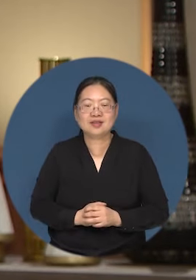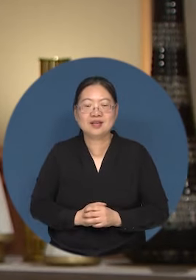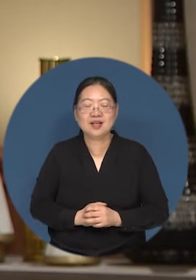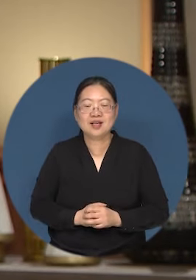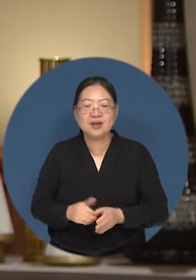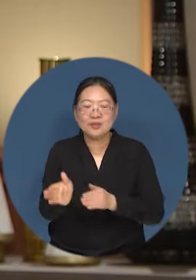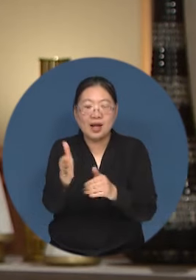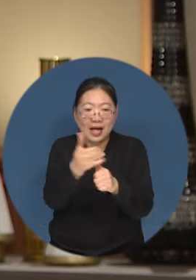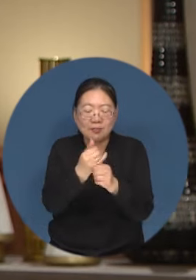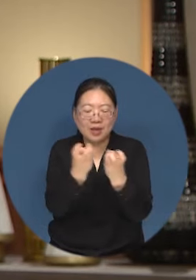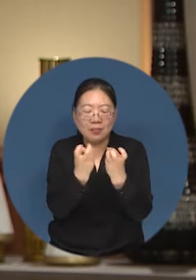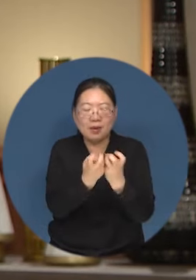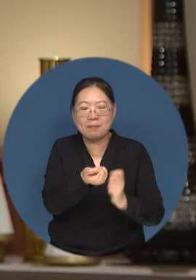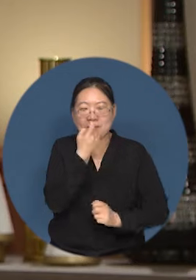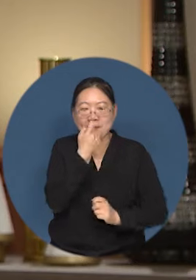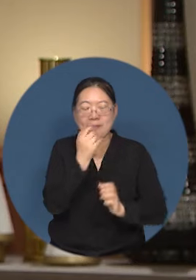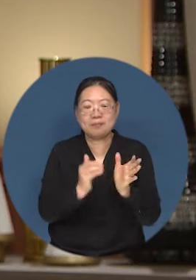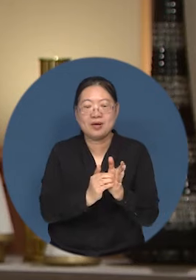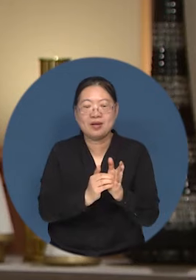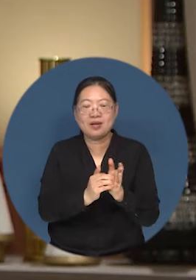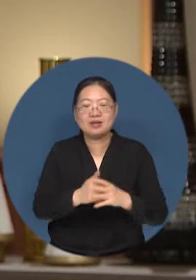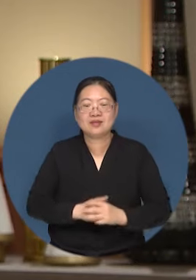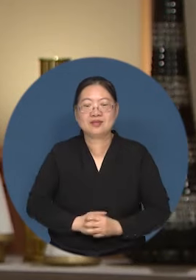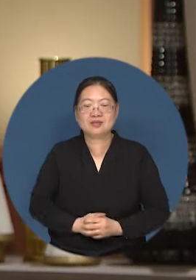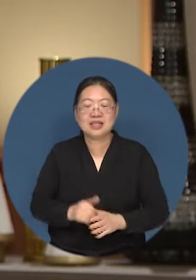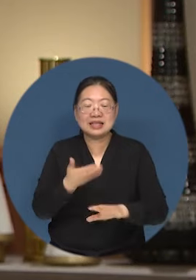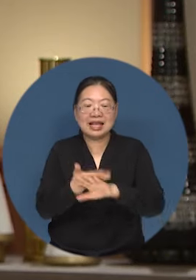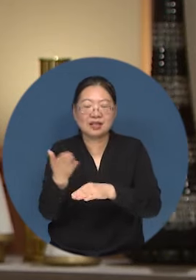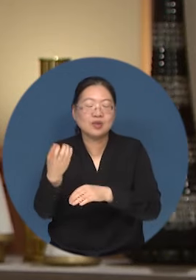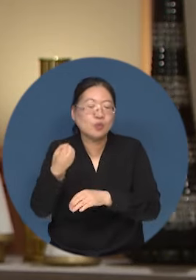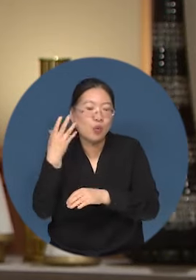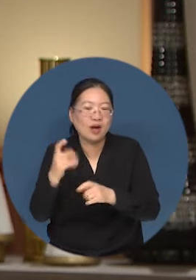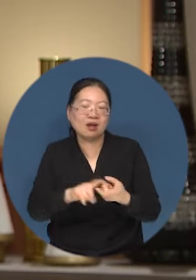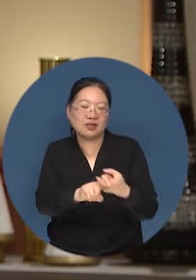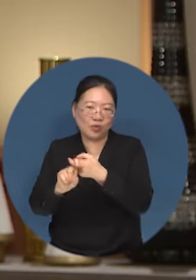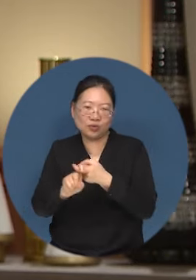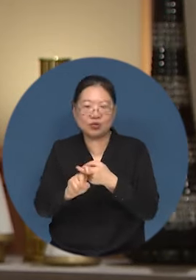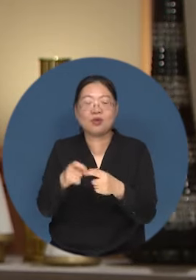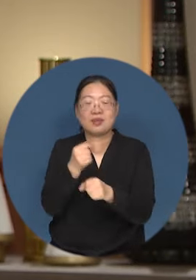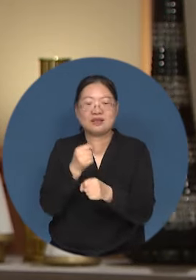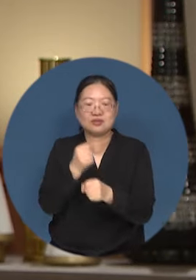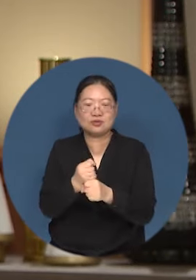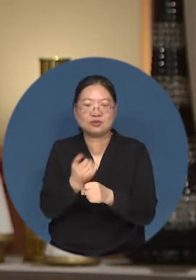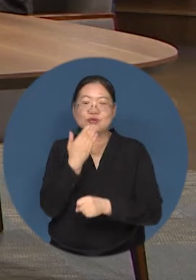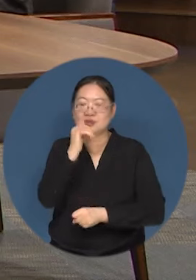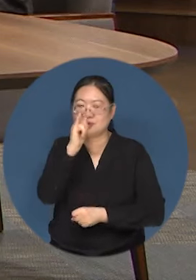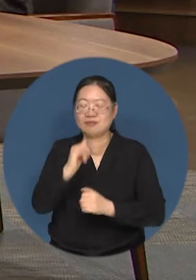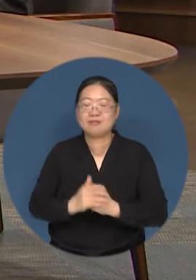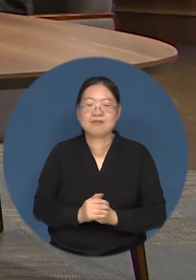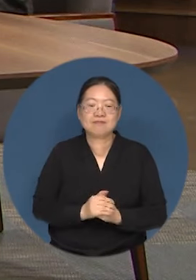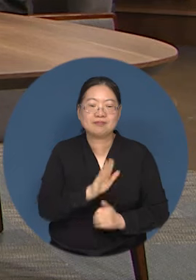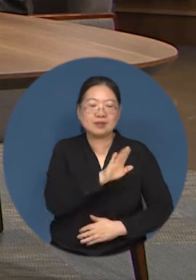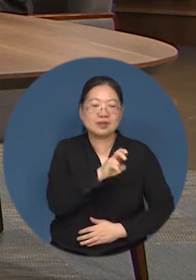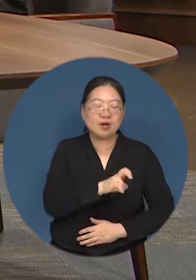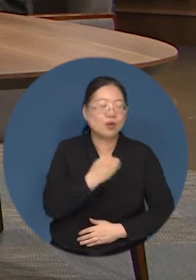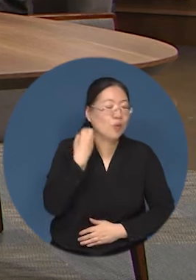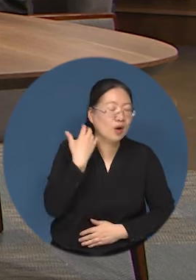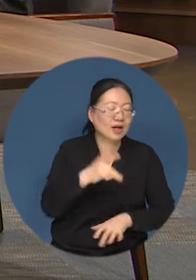배우고 그리고 다른 개체와 유대관계도 형성하고 그렇게 되는 거죠. 네. 네. 네. 꼭 범고래의